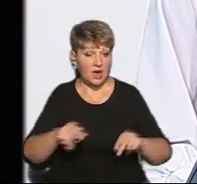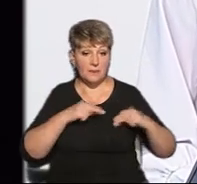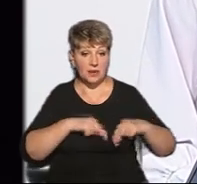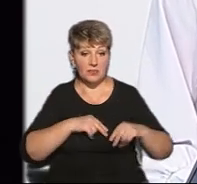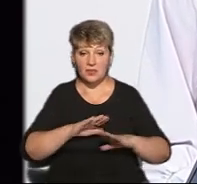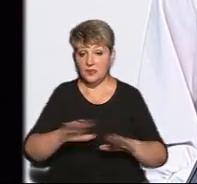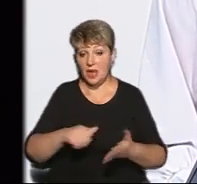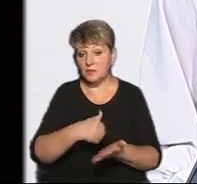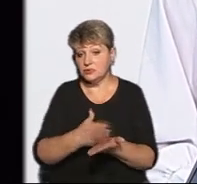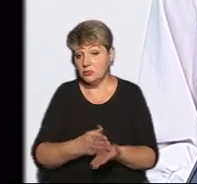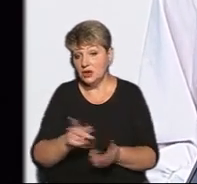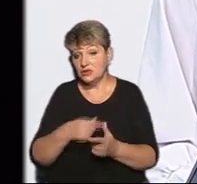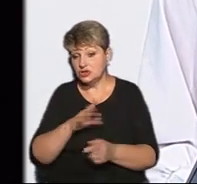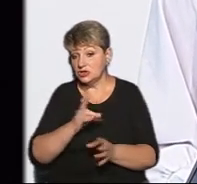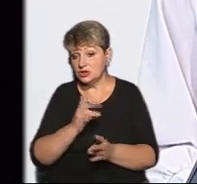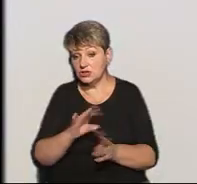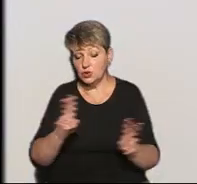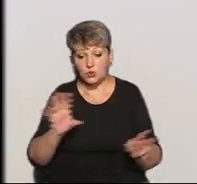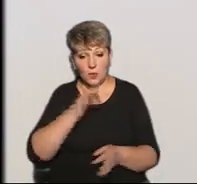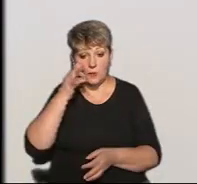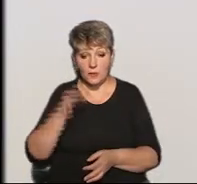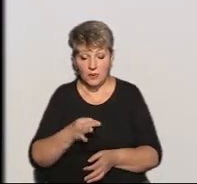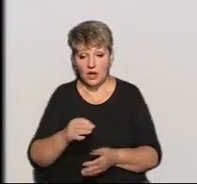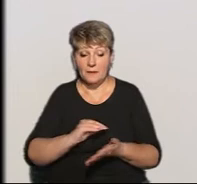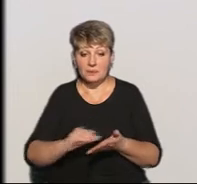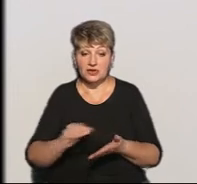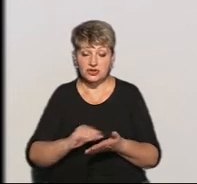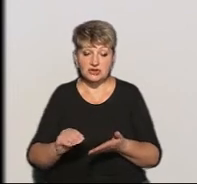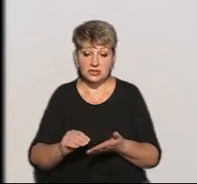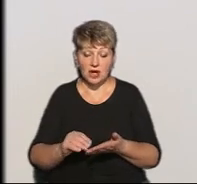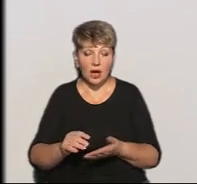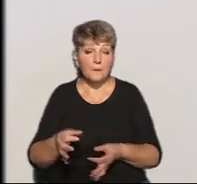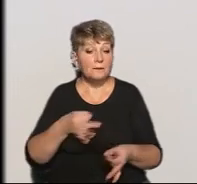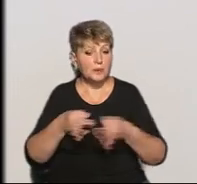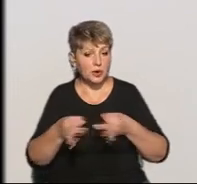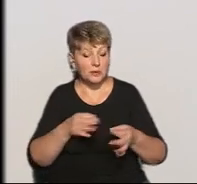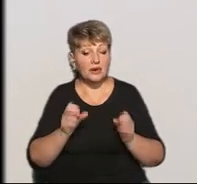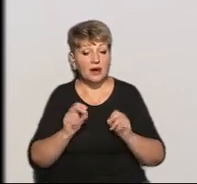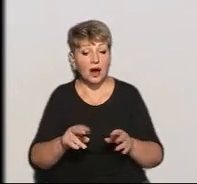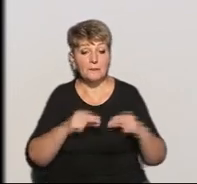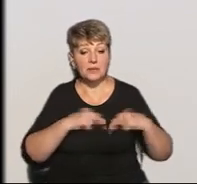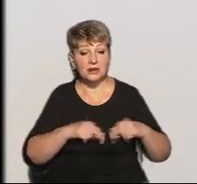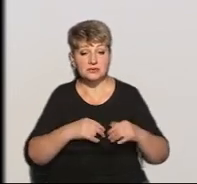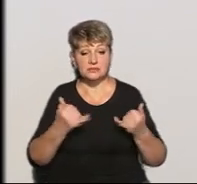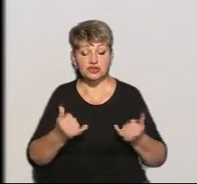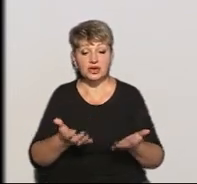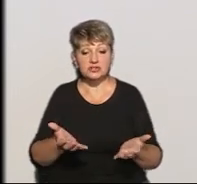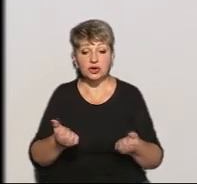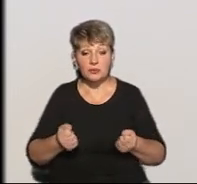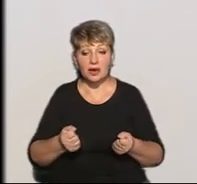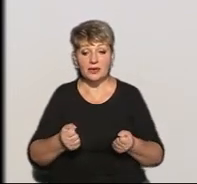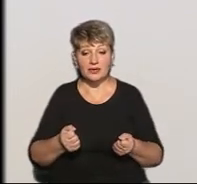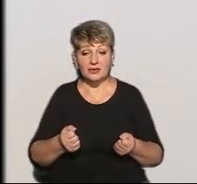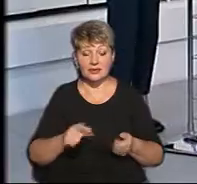чи за ними ніхто не відповідає, як і на форму звернень, пише «Опора». Прокоментуйте, як працюють громадські приймальні. Більше того,